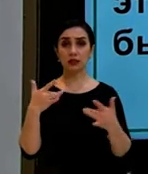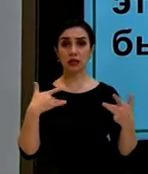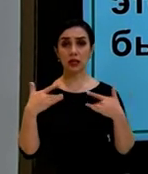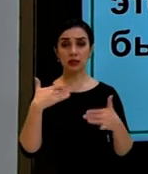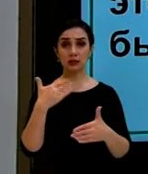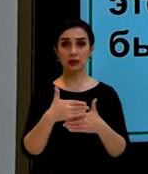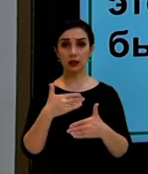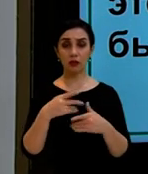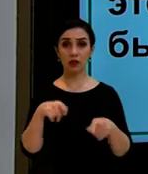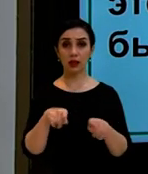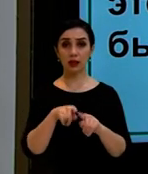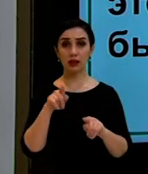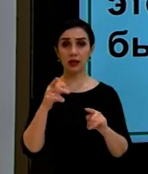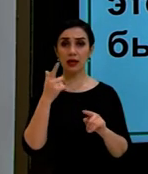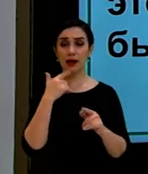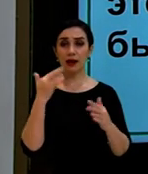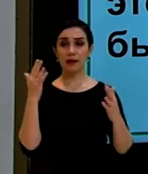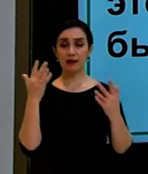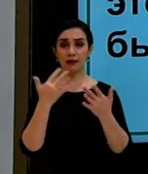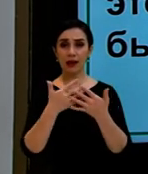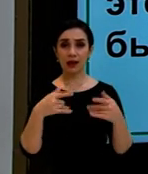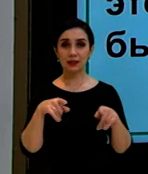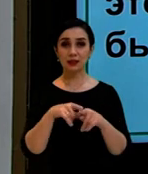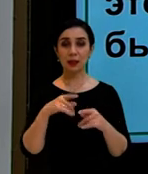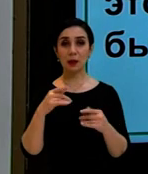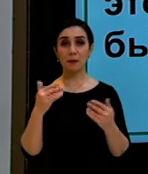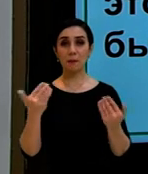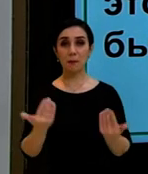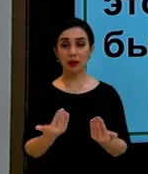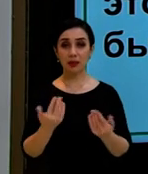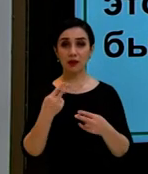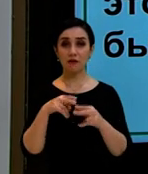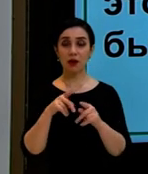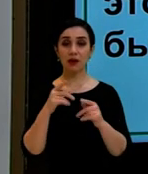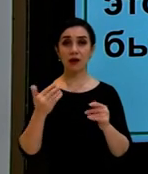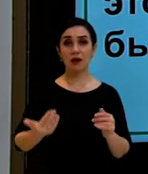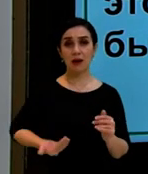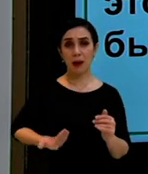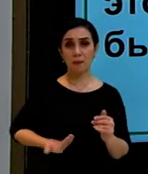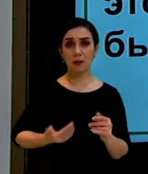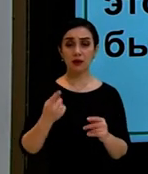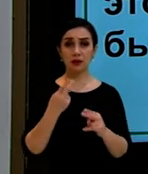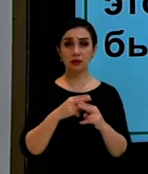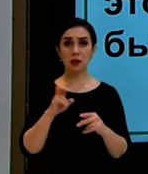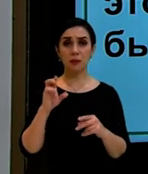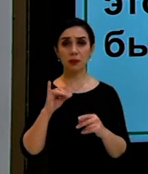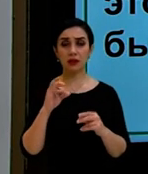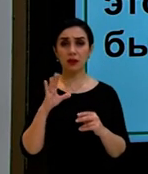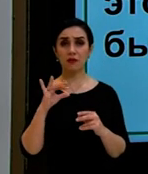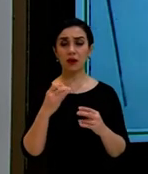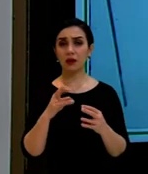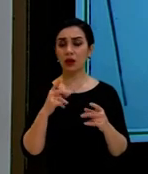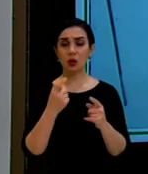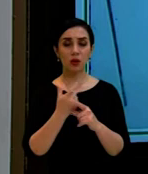ральной сцены это красочная бытовая комедия она бытовая но какая